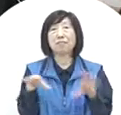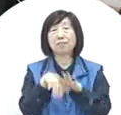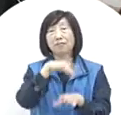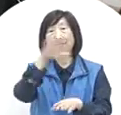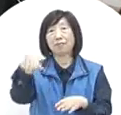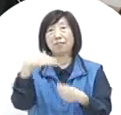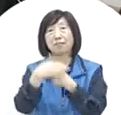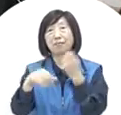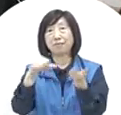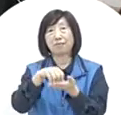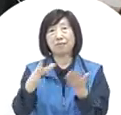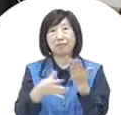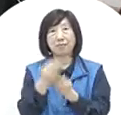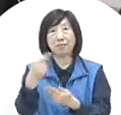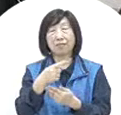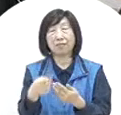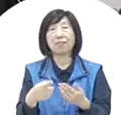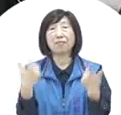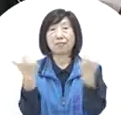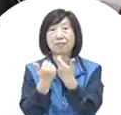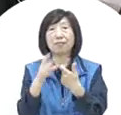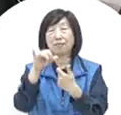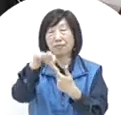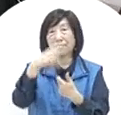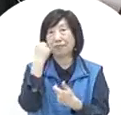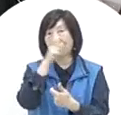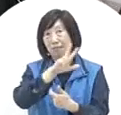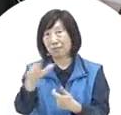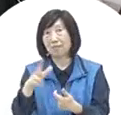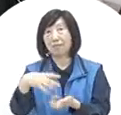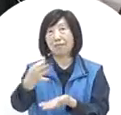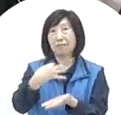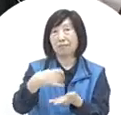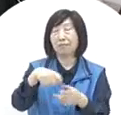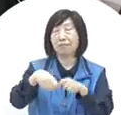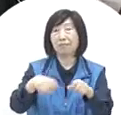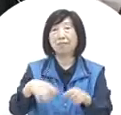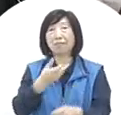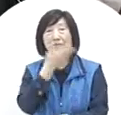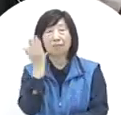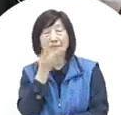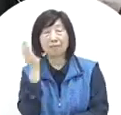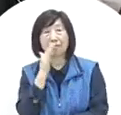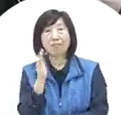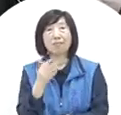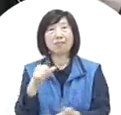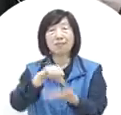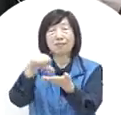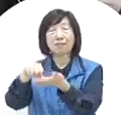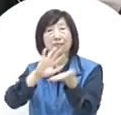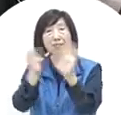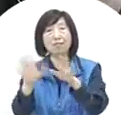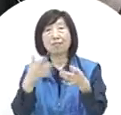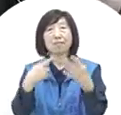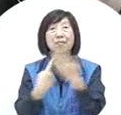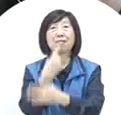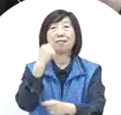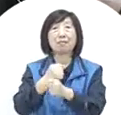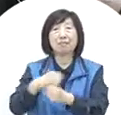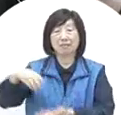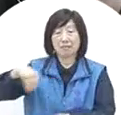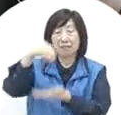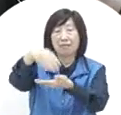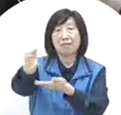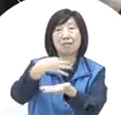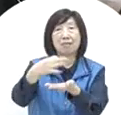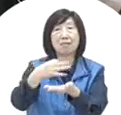茶提出结合地方特色的行销观光跟产业规划，而不是做礼盒来卖商